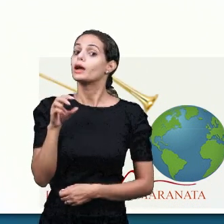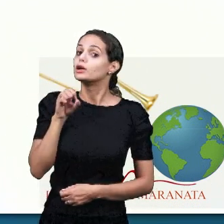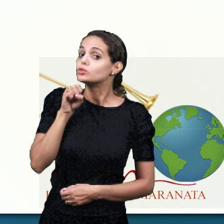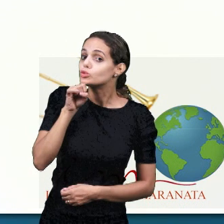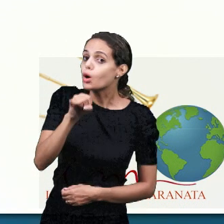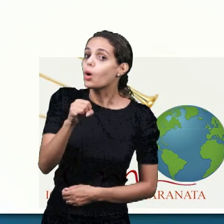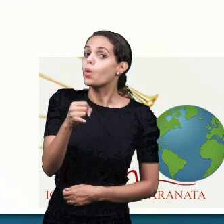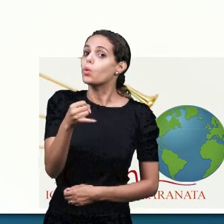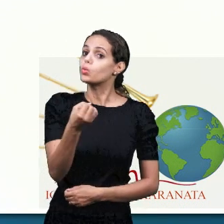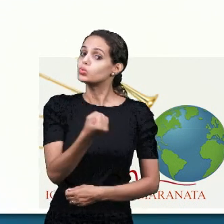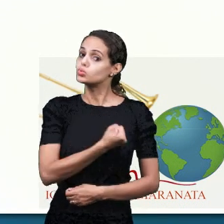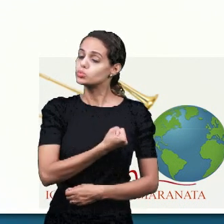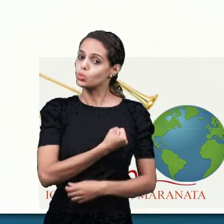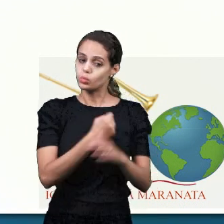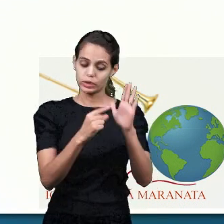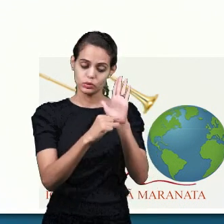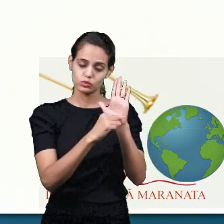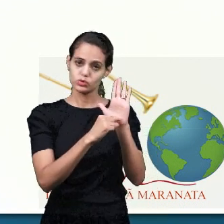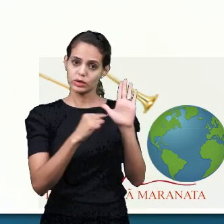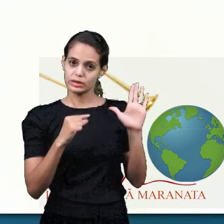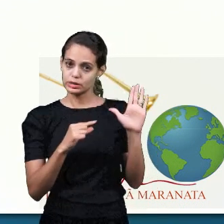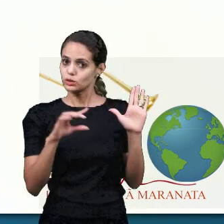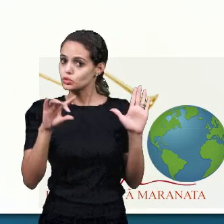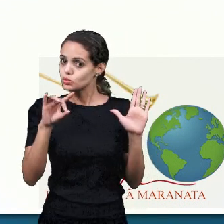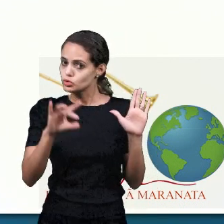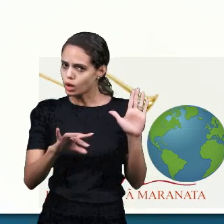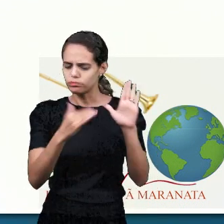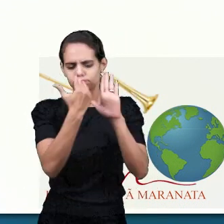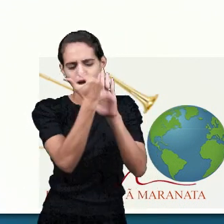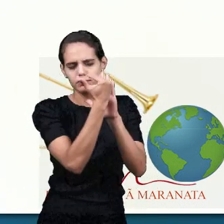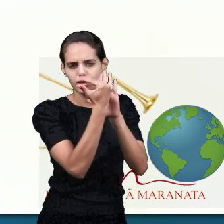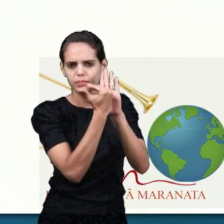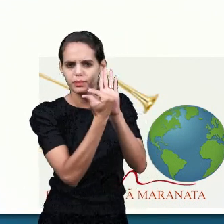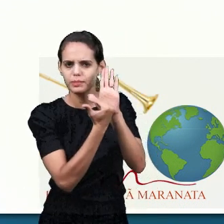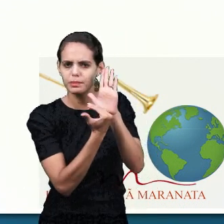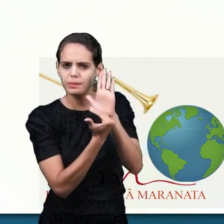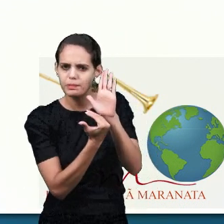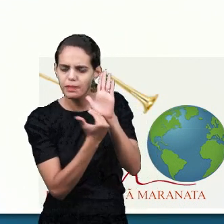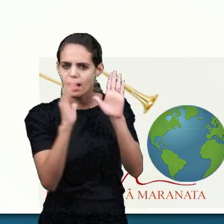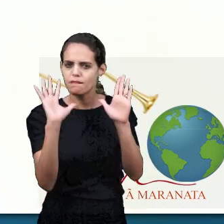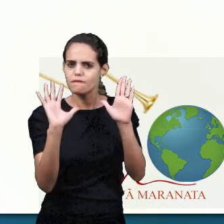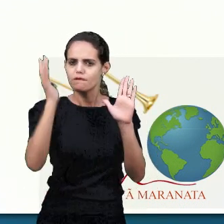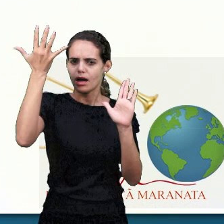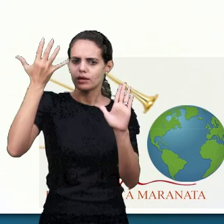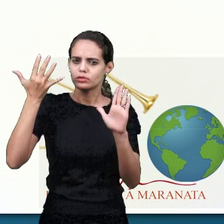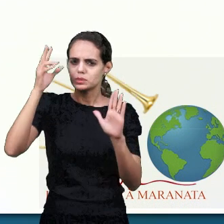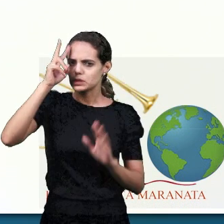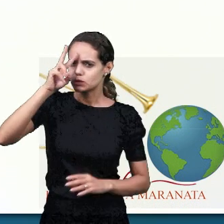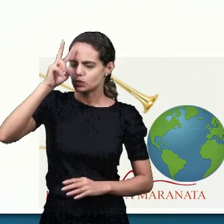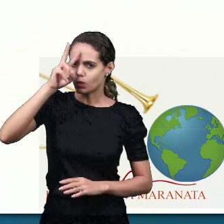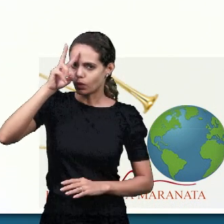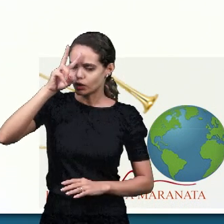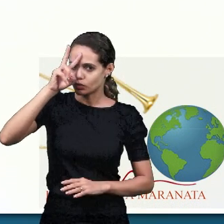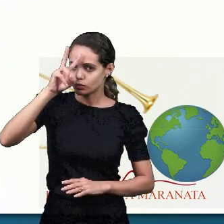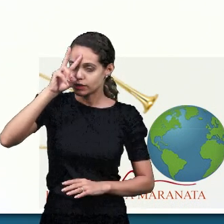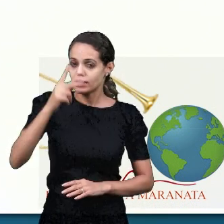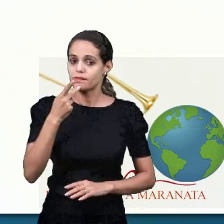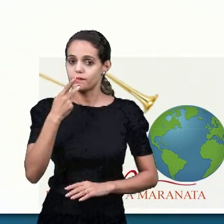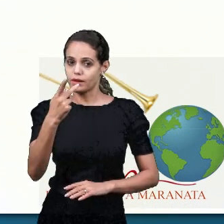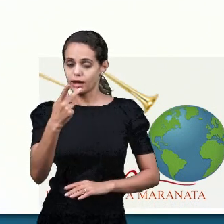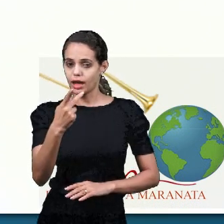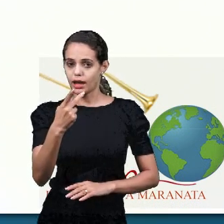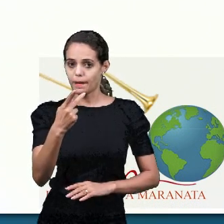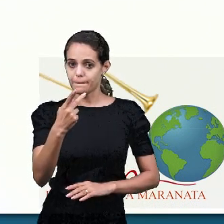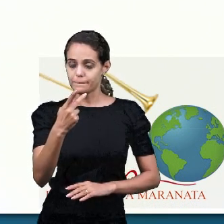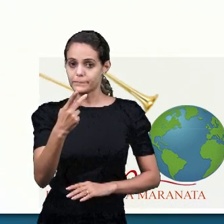allez lister les faits historiques et mettre le numéro des versets où ces faits